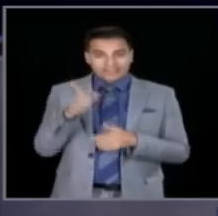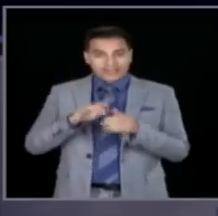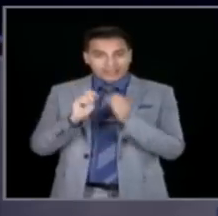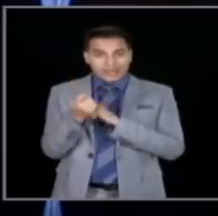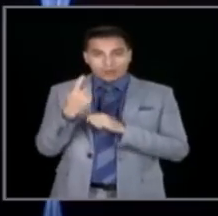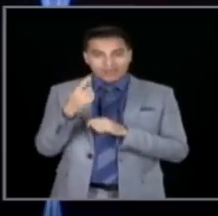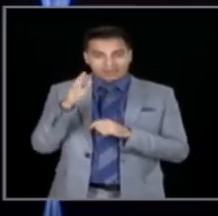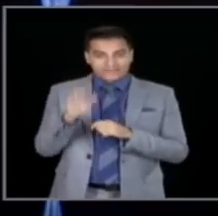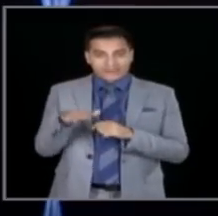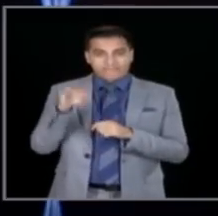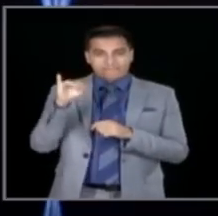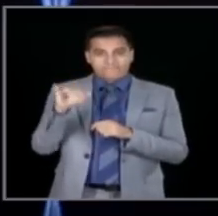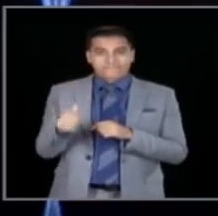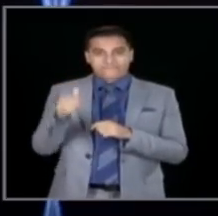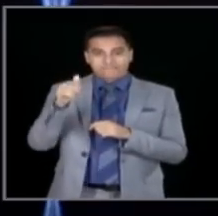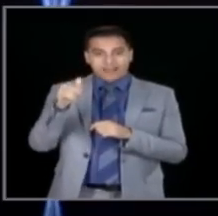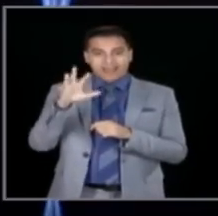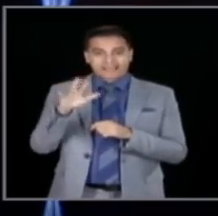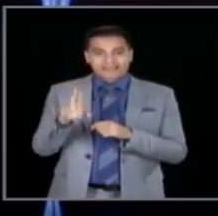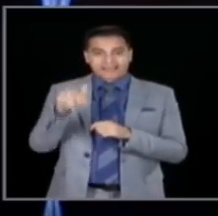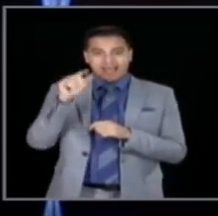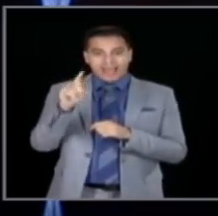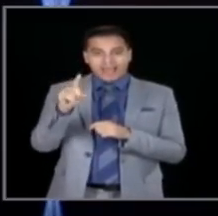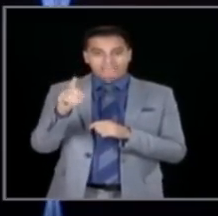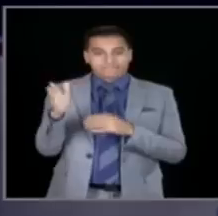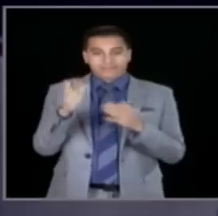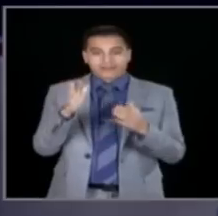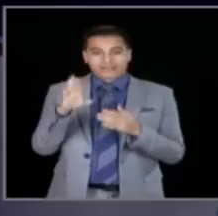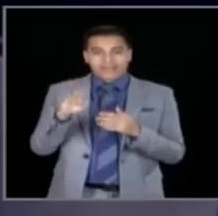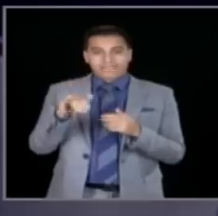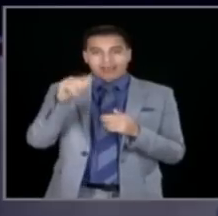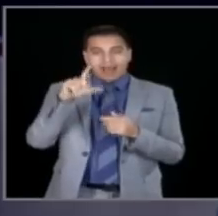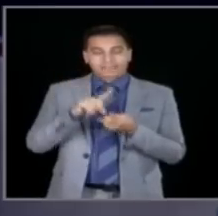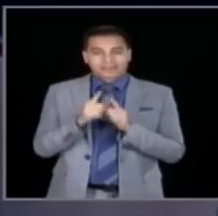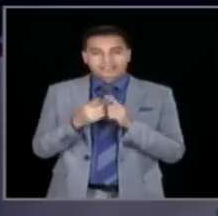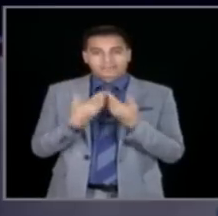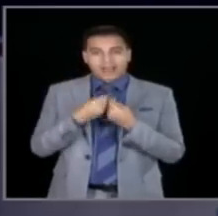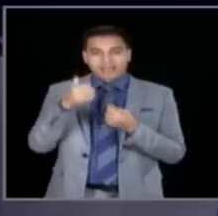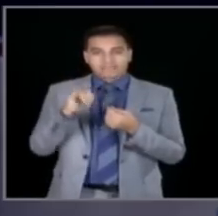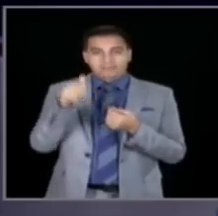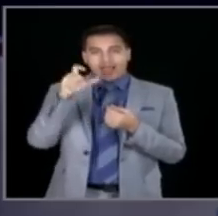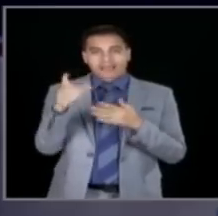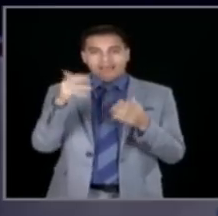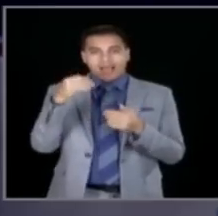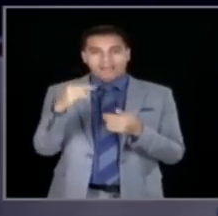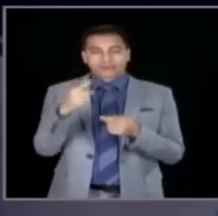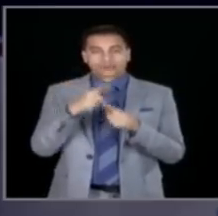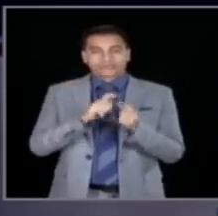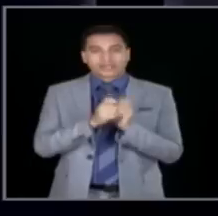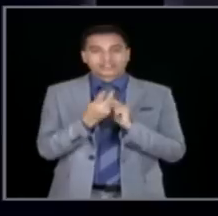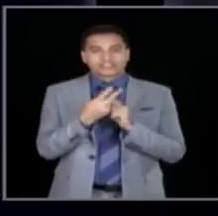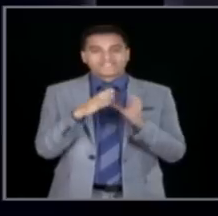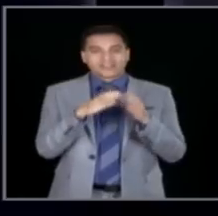تغيير واحد: مهتاب كمال رجعت مكان إيمان أحمد. وتغييرين في